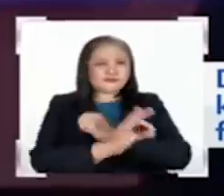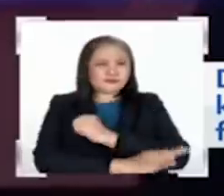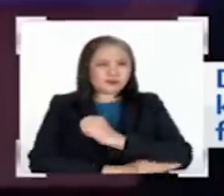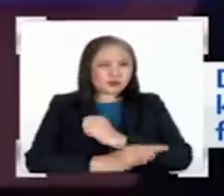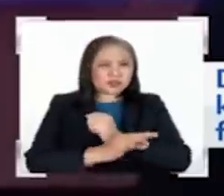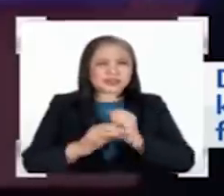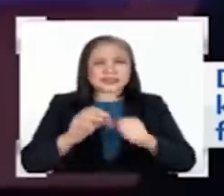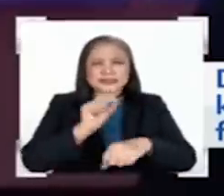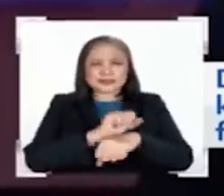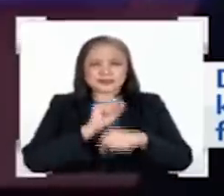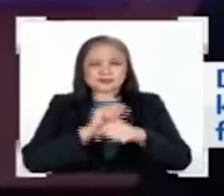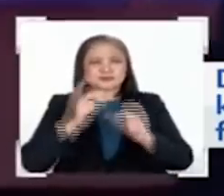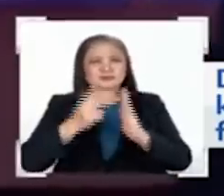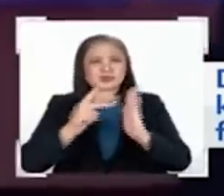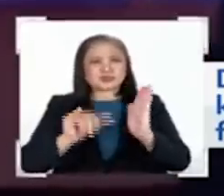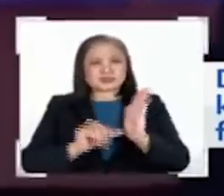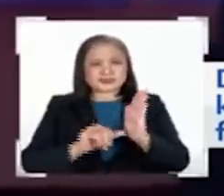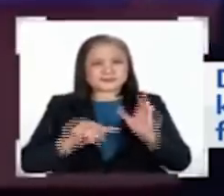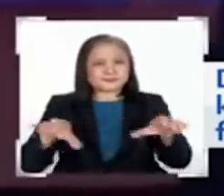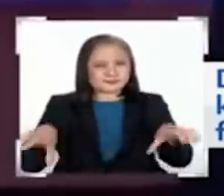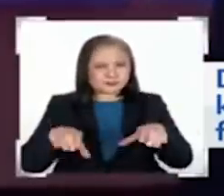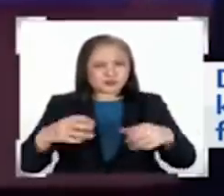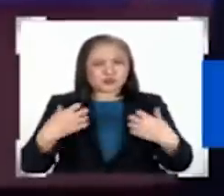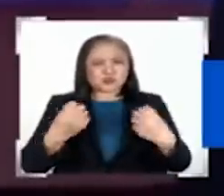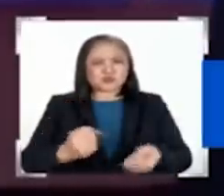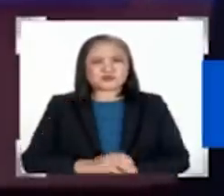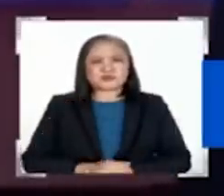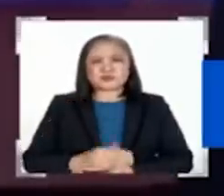respect yung mga Hong Kong,